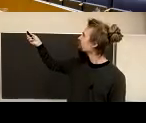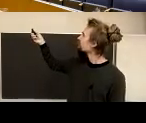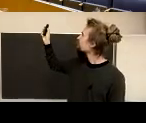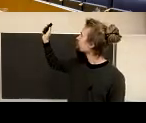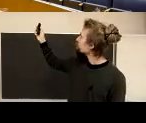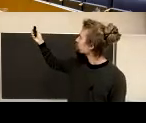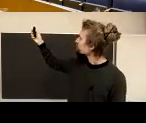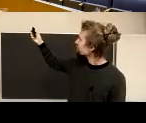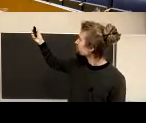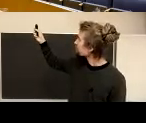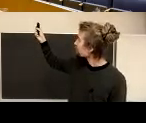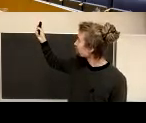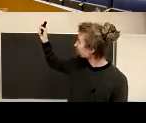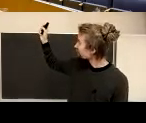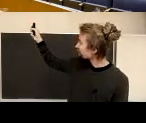Tässä on